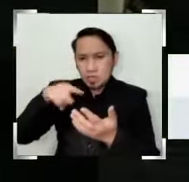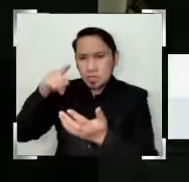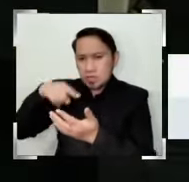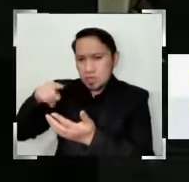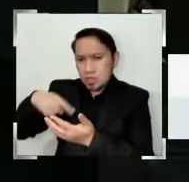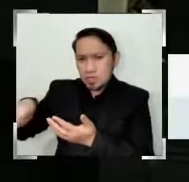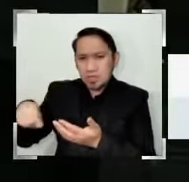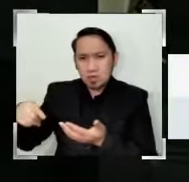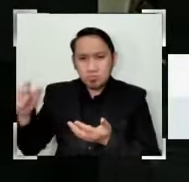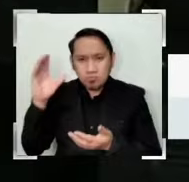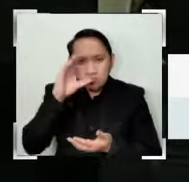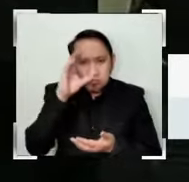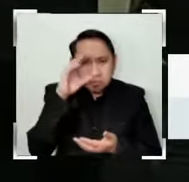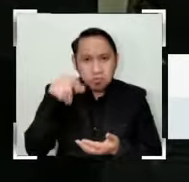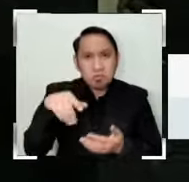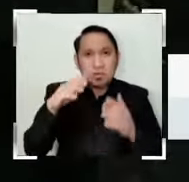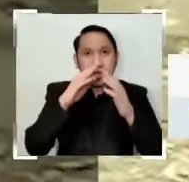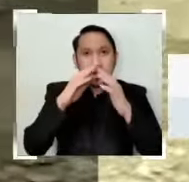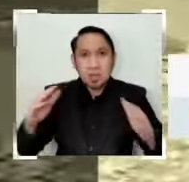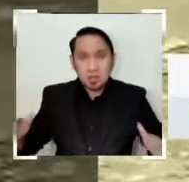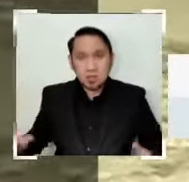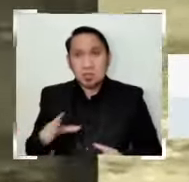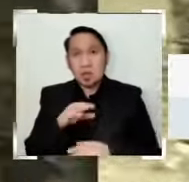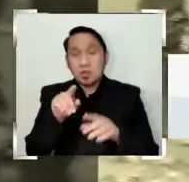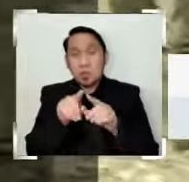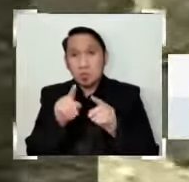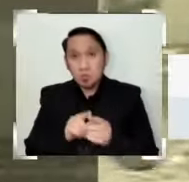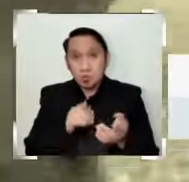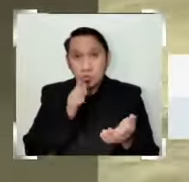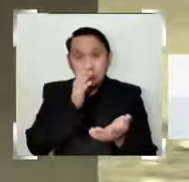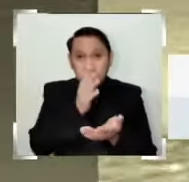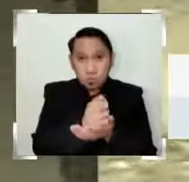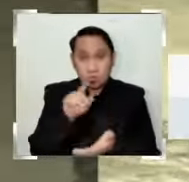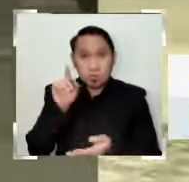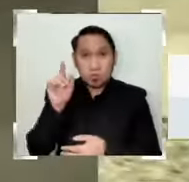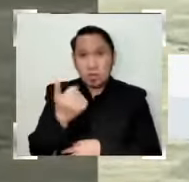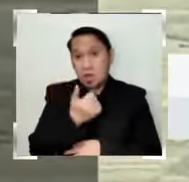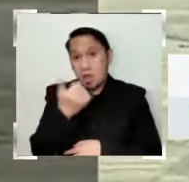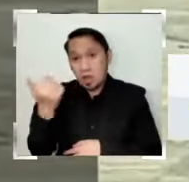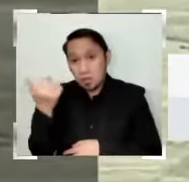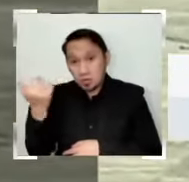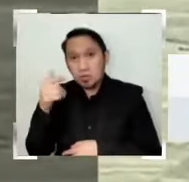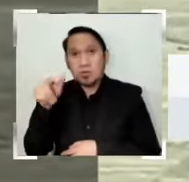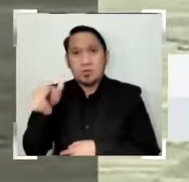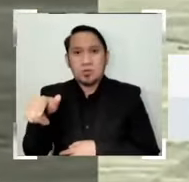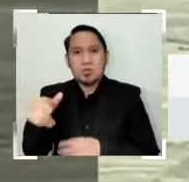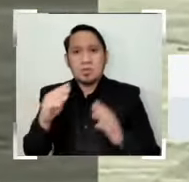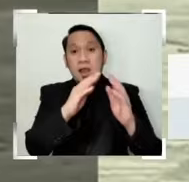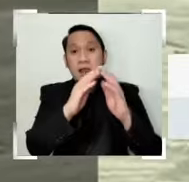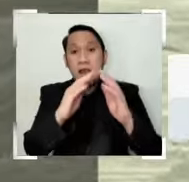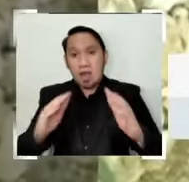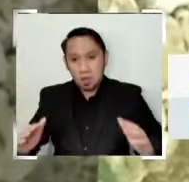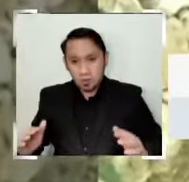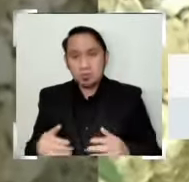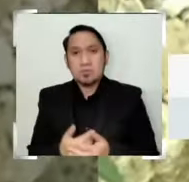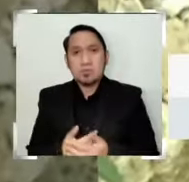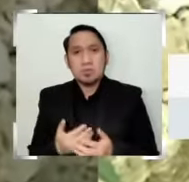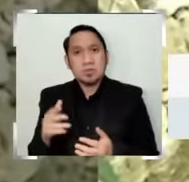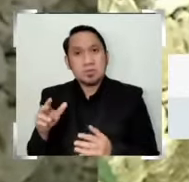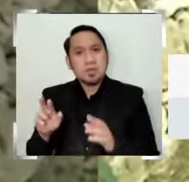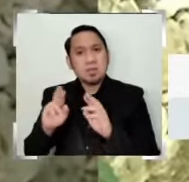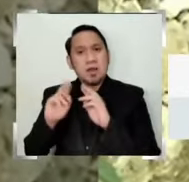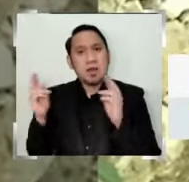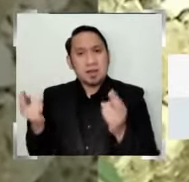Limang bahay sa probinsya ang nilusob at ginalugad, kabilang ang dalawa pang property sa Basay City na pag-aari raw ng ilang kaanak ng mga